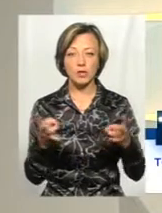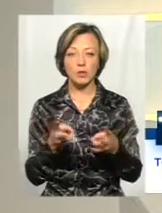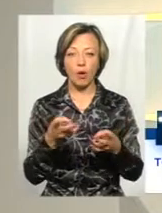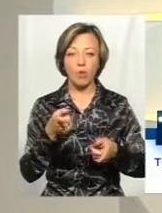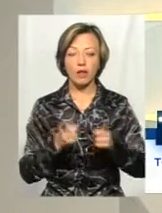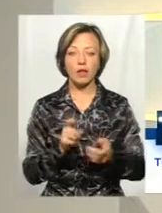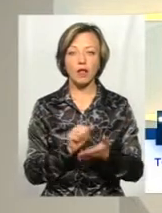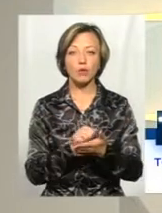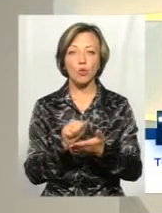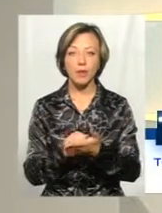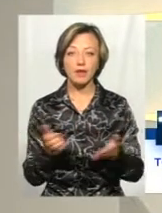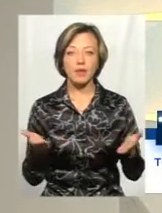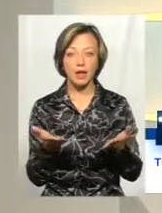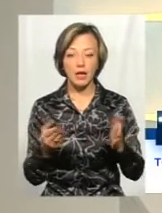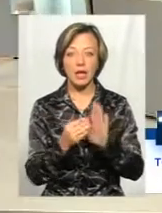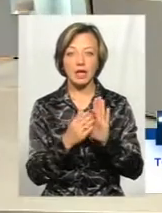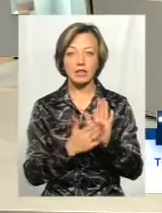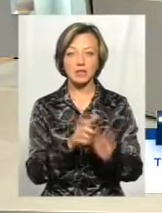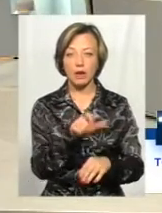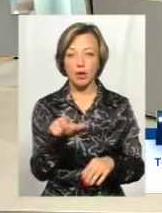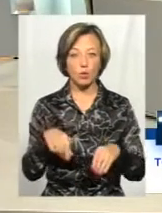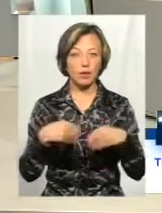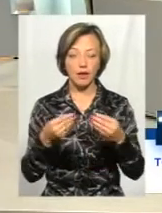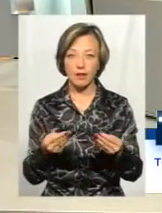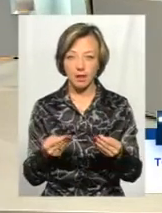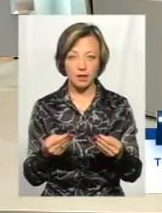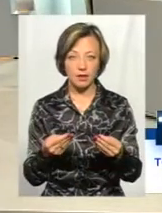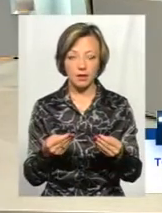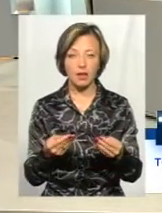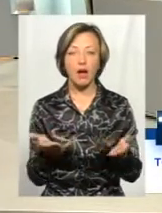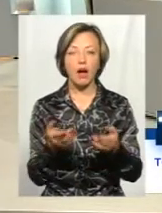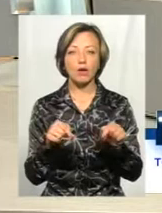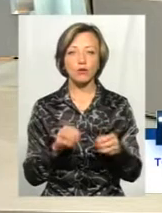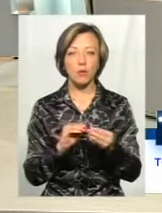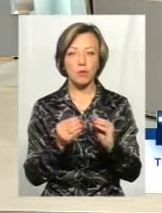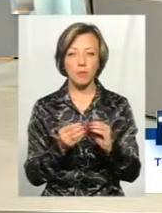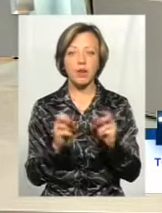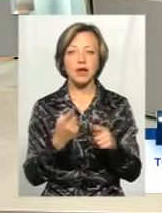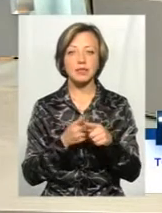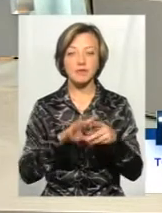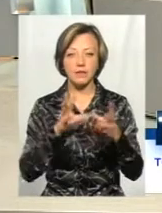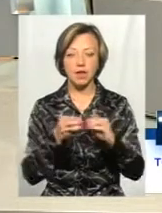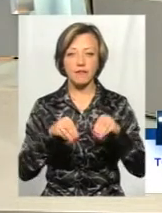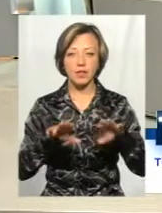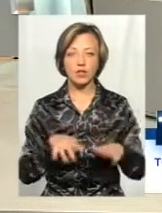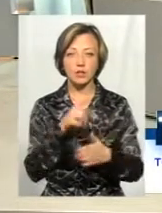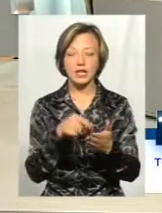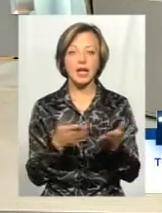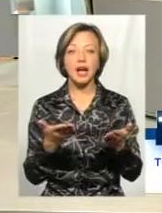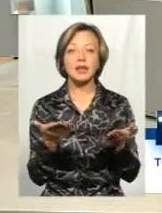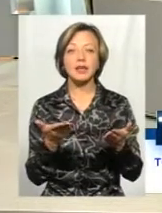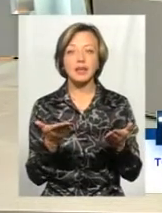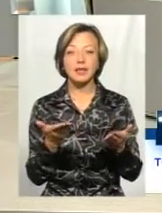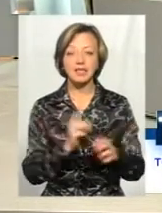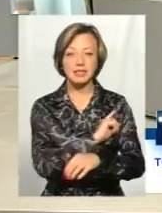оригінали документів, які, в принципі, реєстратор не надає. Яка тут проблематика? Як це взагалі вирішується? Які сили